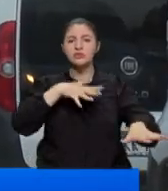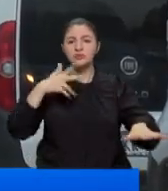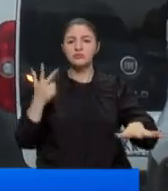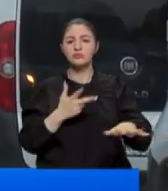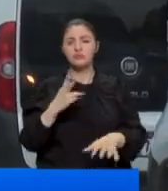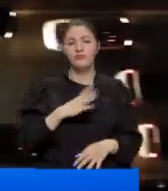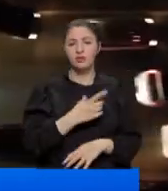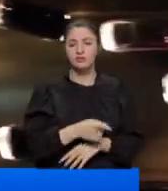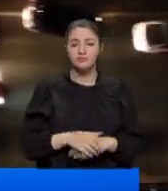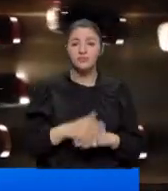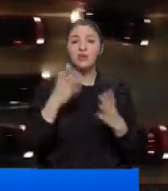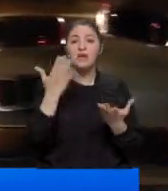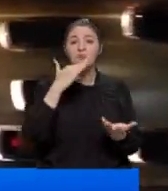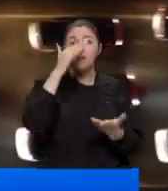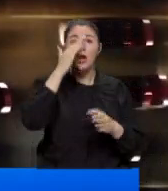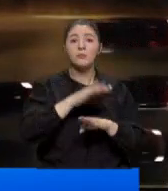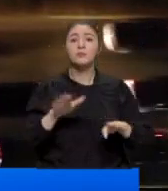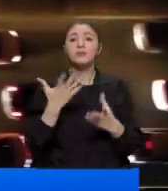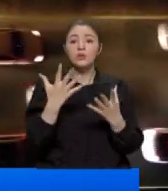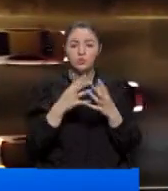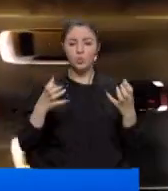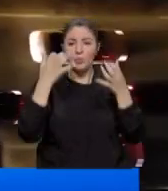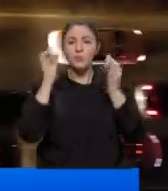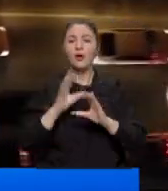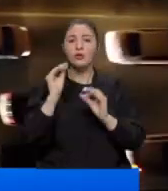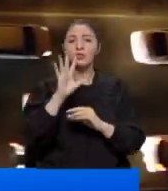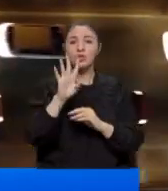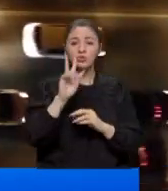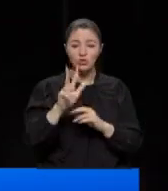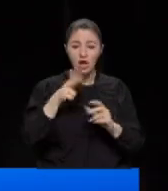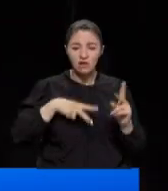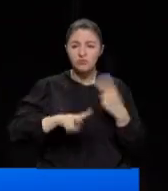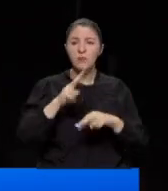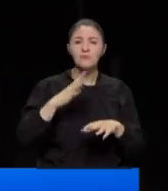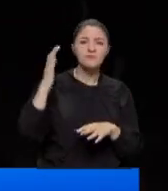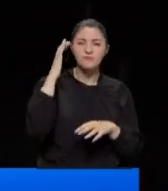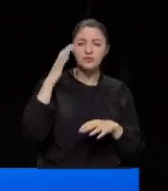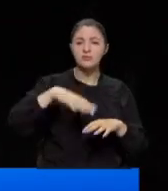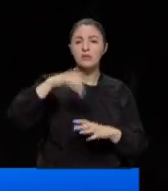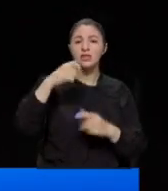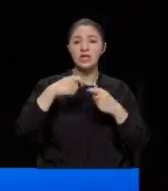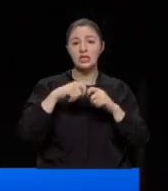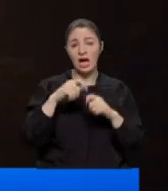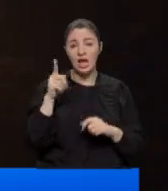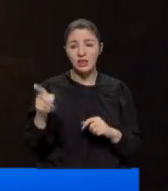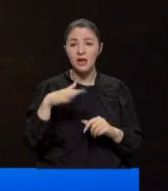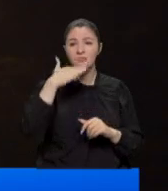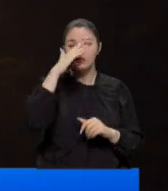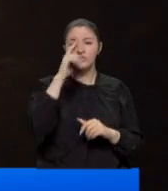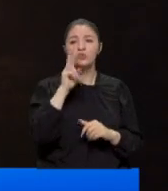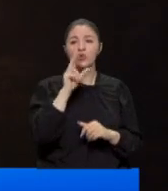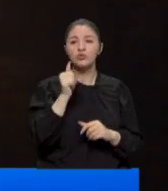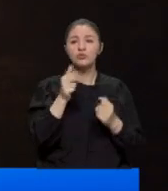vardı. Daha bayram bitmeden yoğunluğun başladığı 43 ilin geçiş güzergahı Kilit Kavşak Kırıkkale'de bayramın son